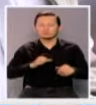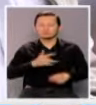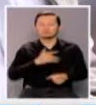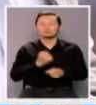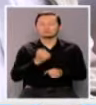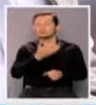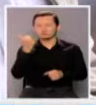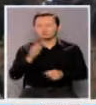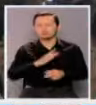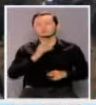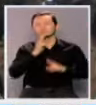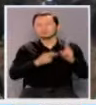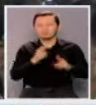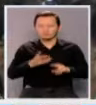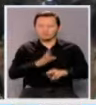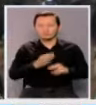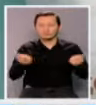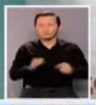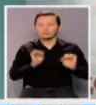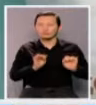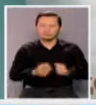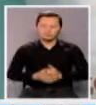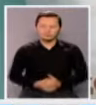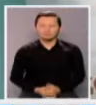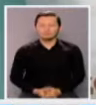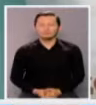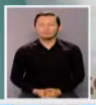усилий в совместной работе по предотвращению краж.